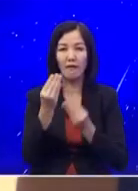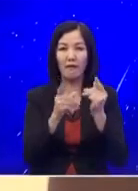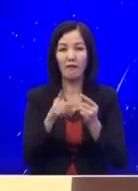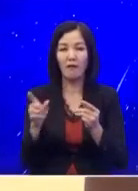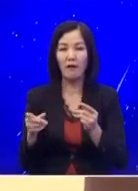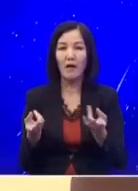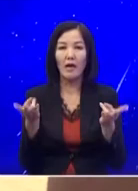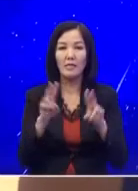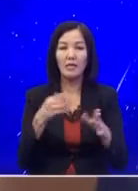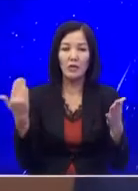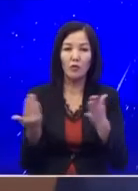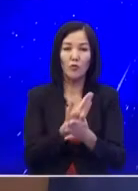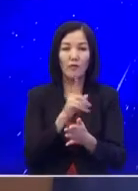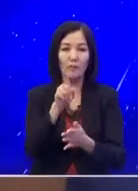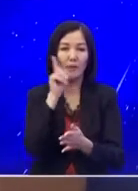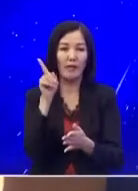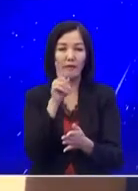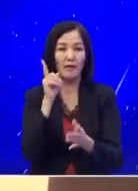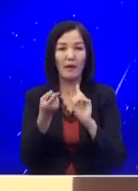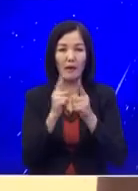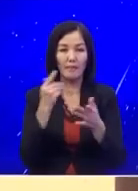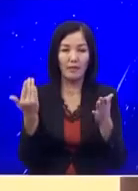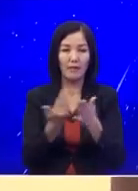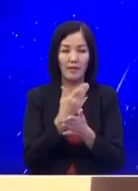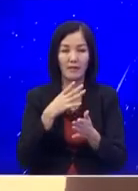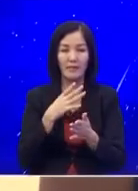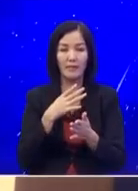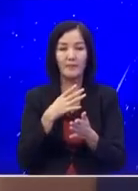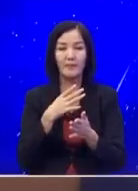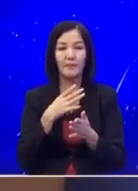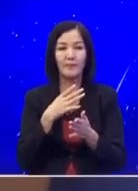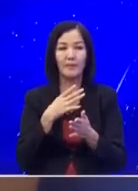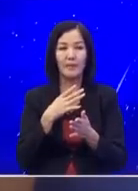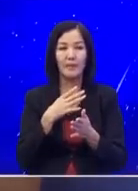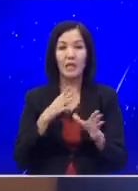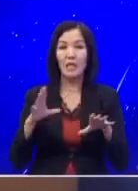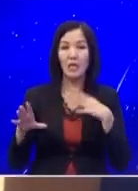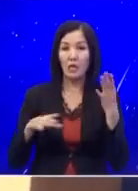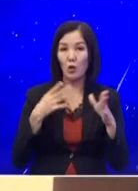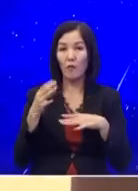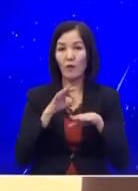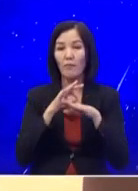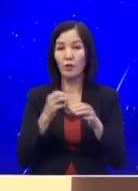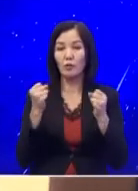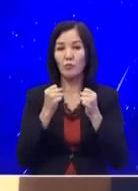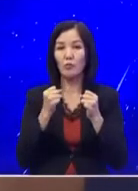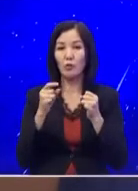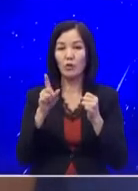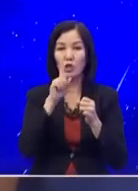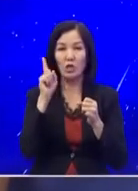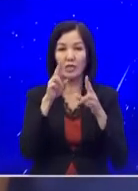остальные игроки полностью обновились и омолодились. Тренировки проходят у нас сейчас в спорткомплексе «Жастар».